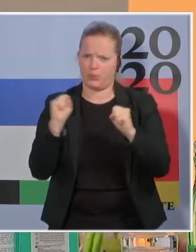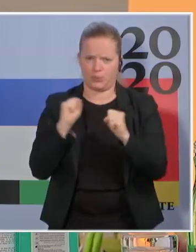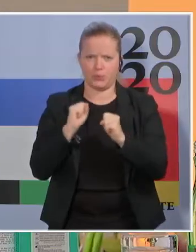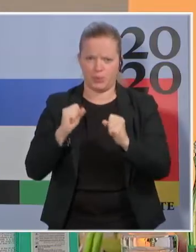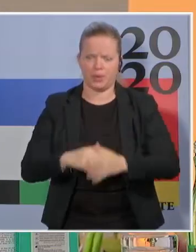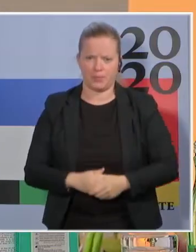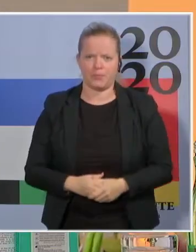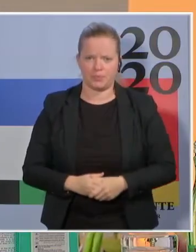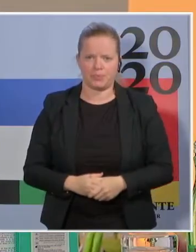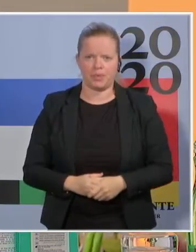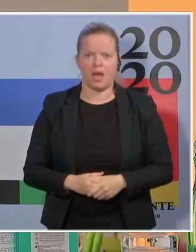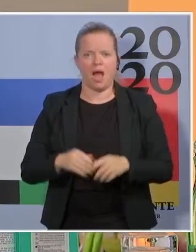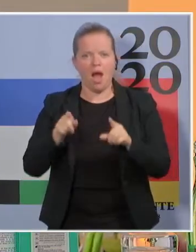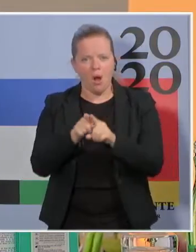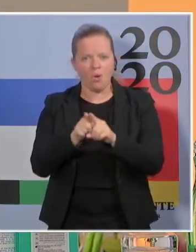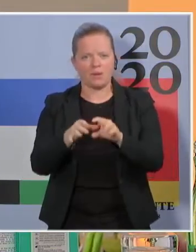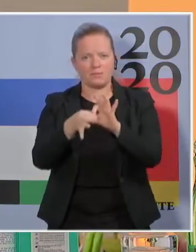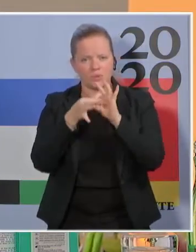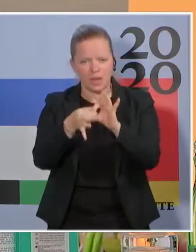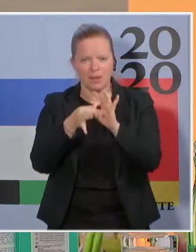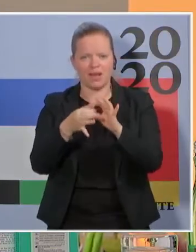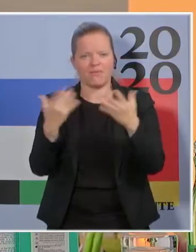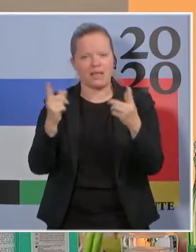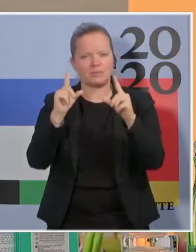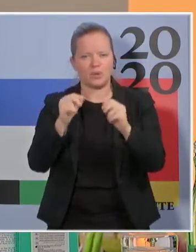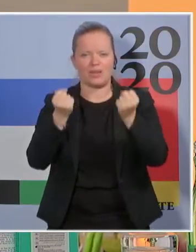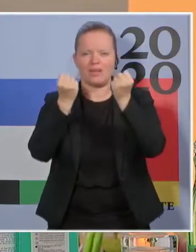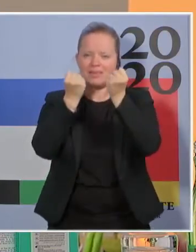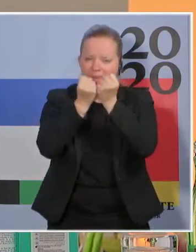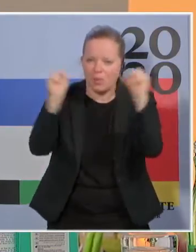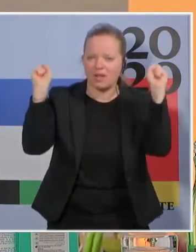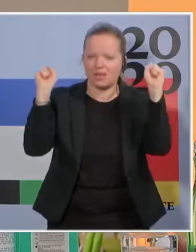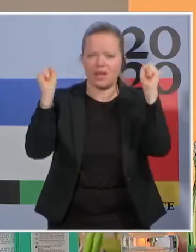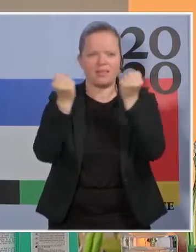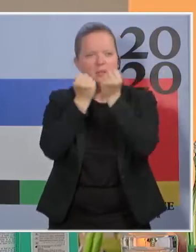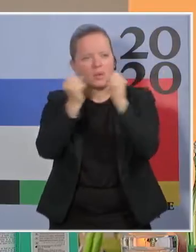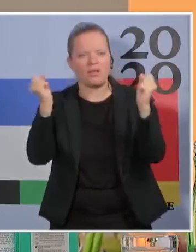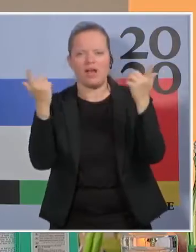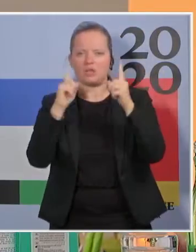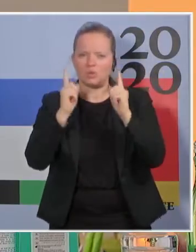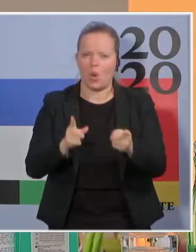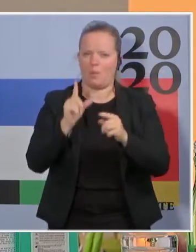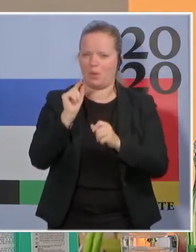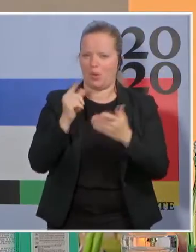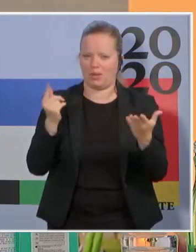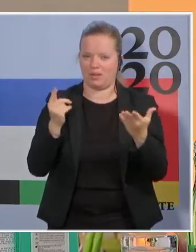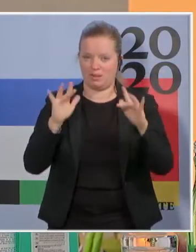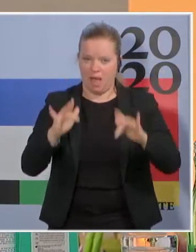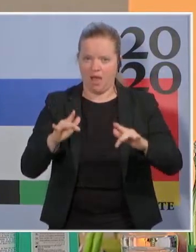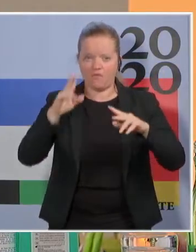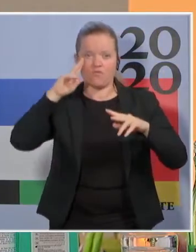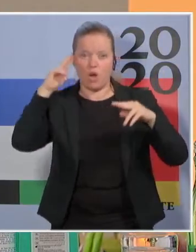die Vorstellung davon, was Demokratie ist oder sein soll. Während die einen nur